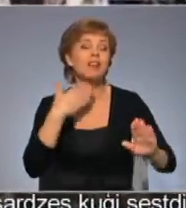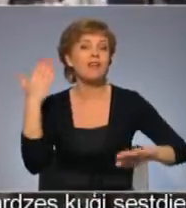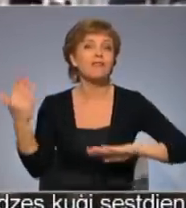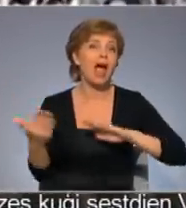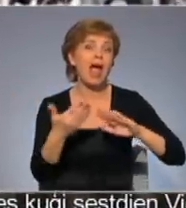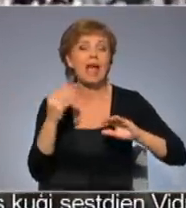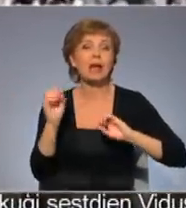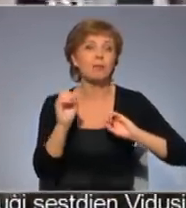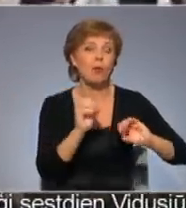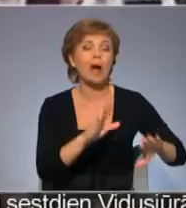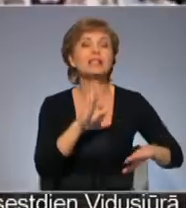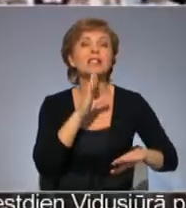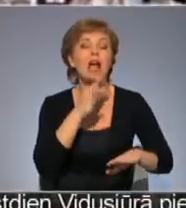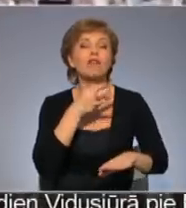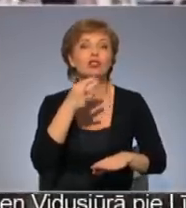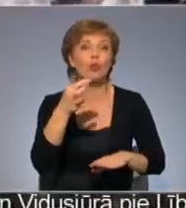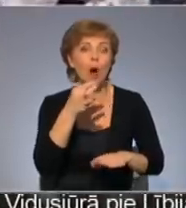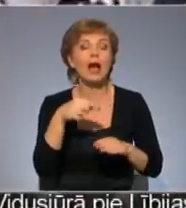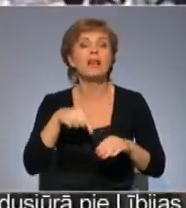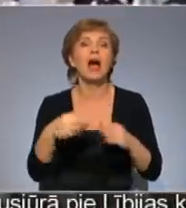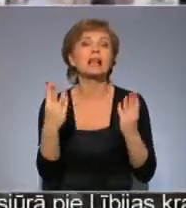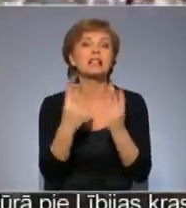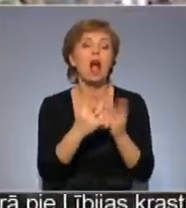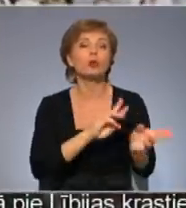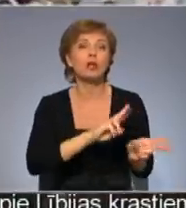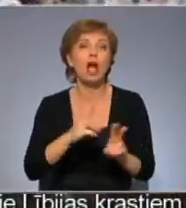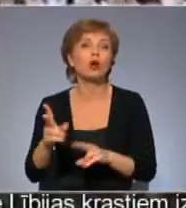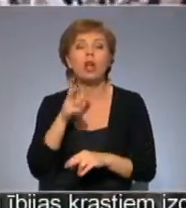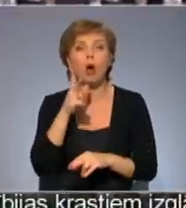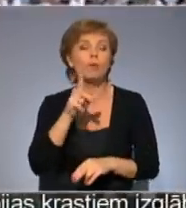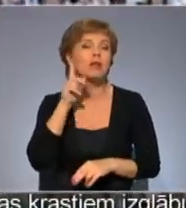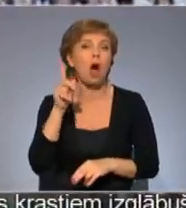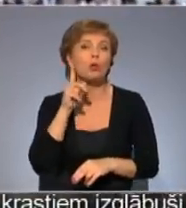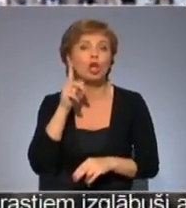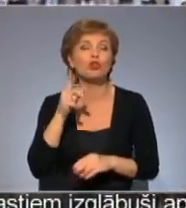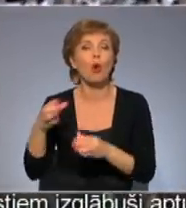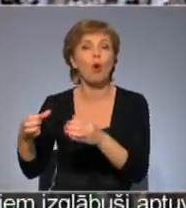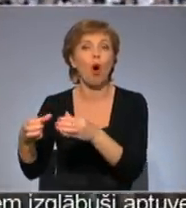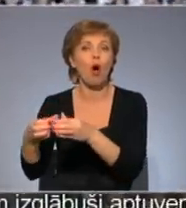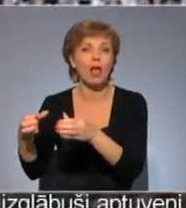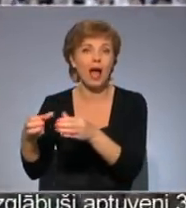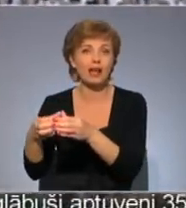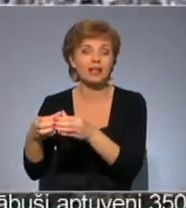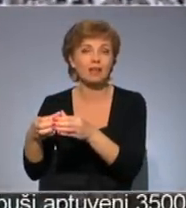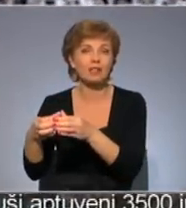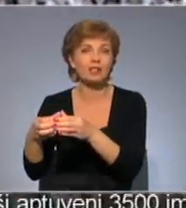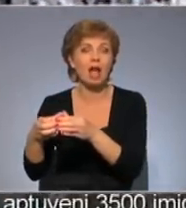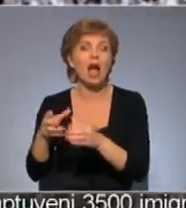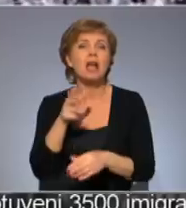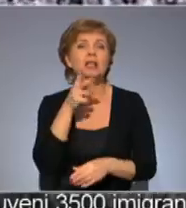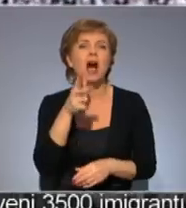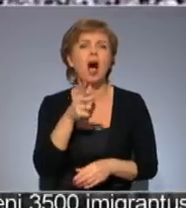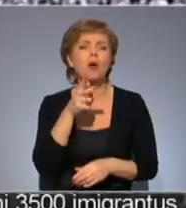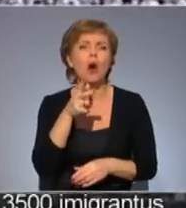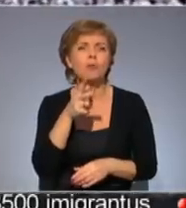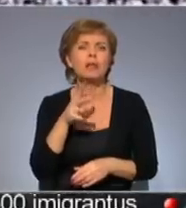pūtas ieviešu kori, un tagad uz skatuves dejo Daugavpils jauniešu deju kolektīvi. Garelē Daugavpils un garelē